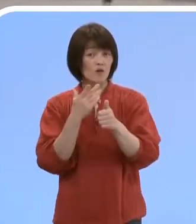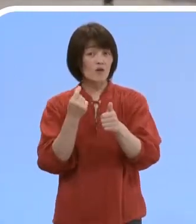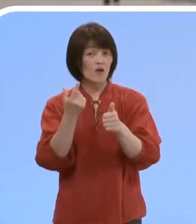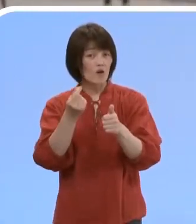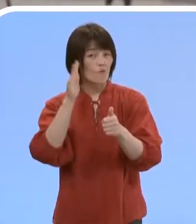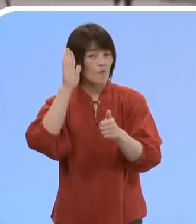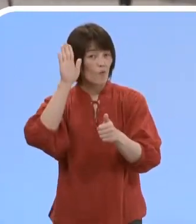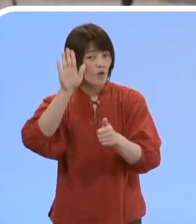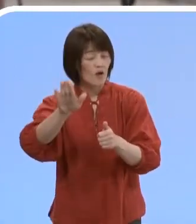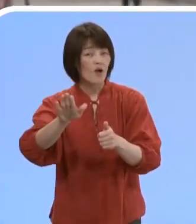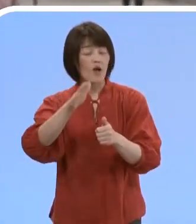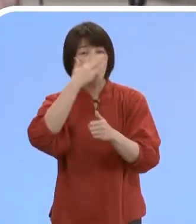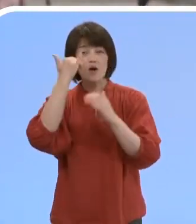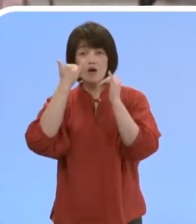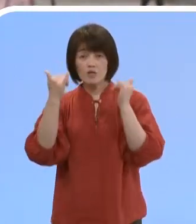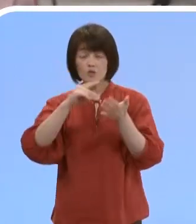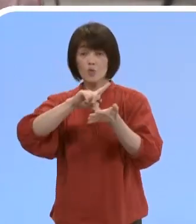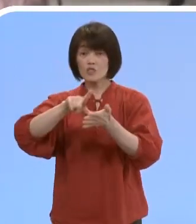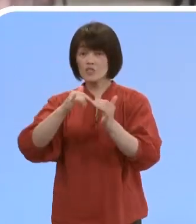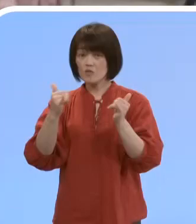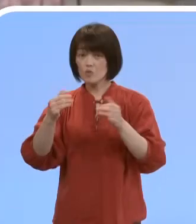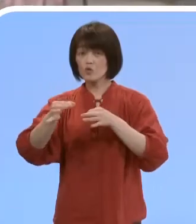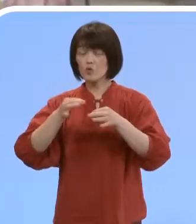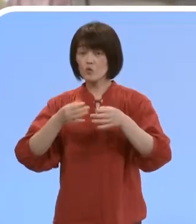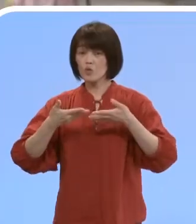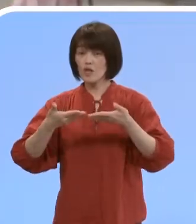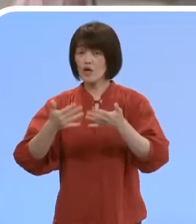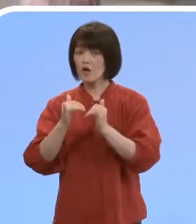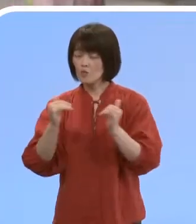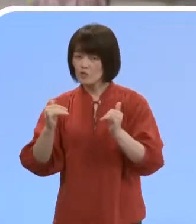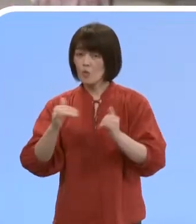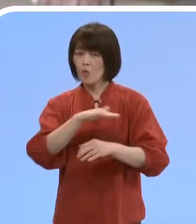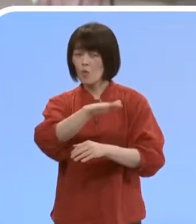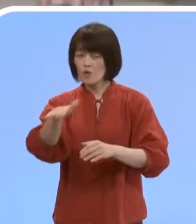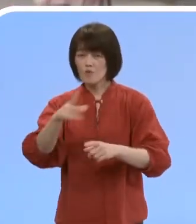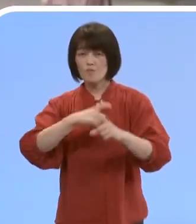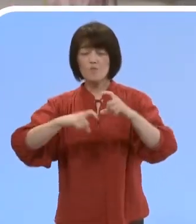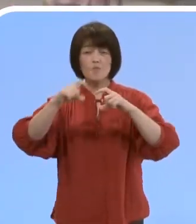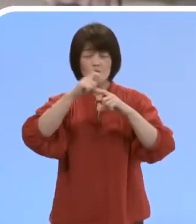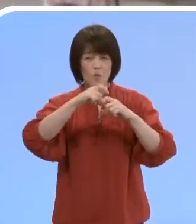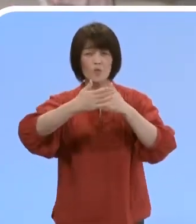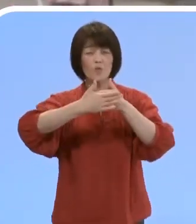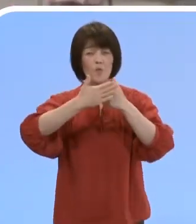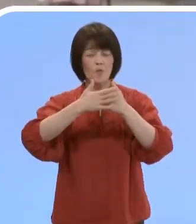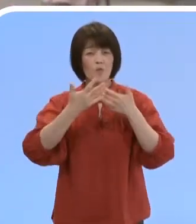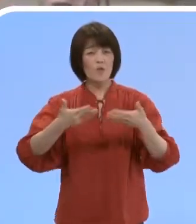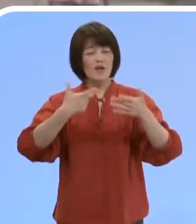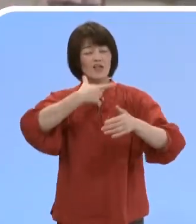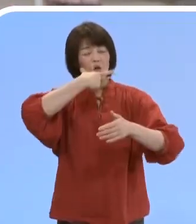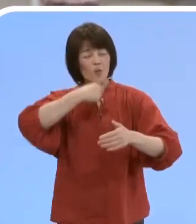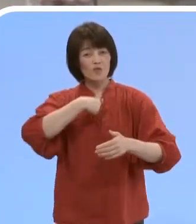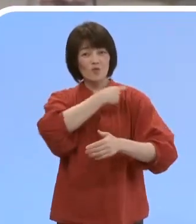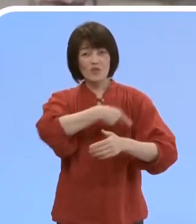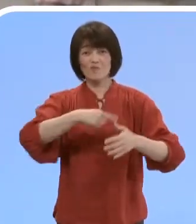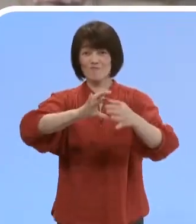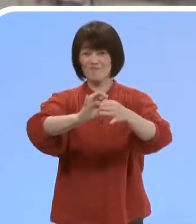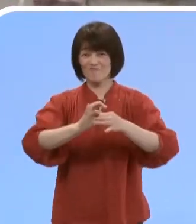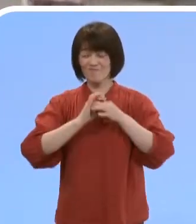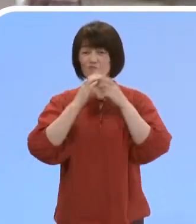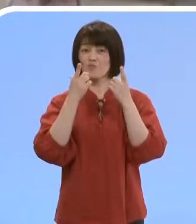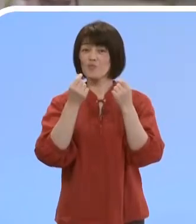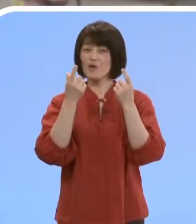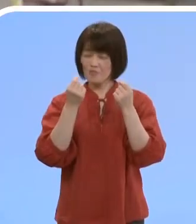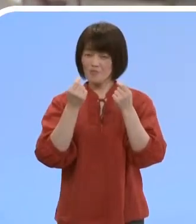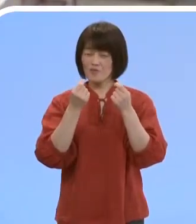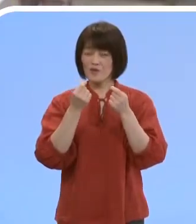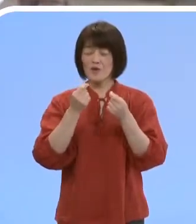これから商店街の人や若い人、地域の人たちにももっともっとこの町を盛り上げていってほしいという熱い思いが伝わって